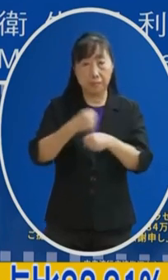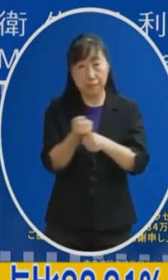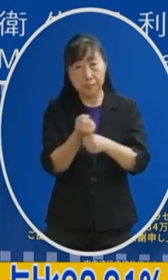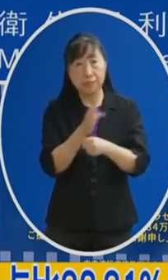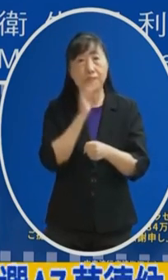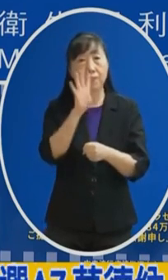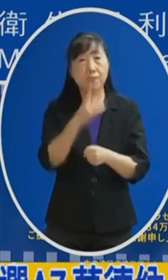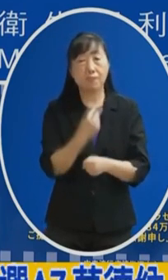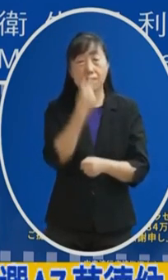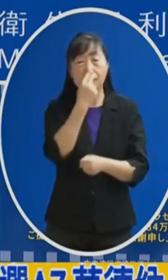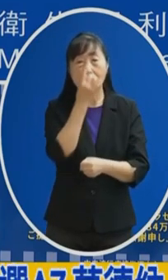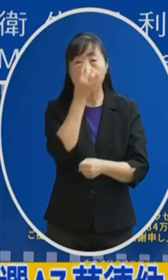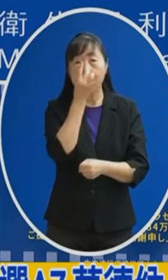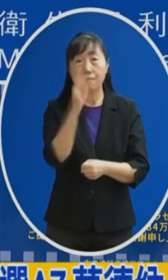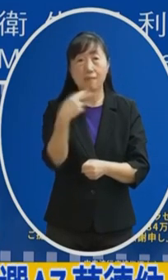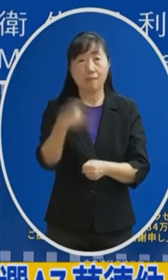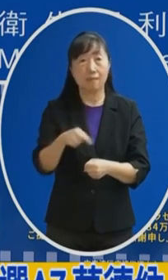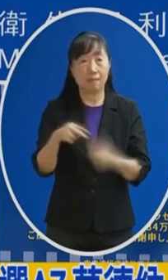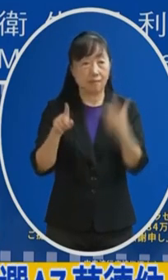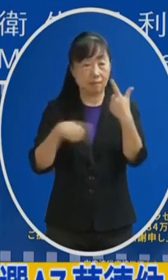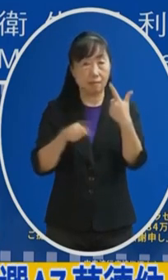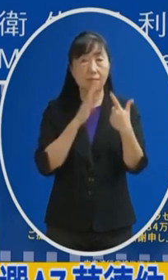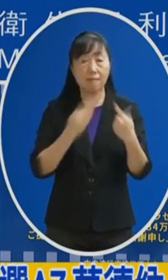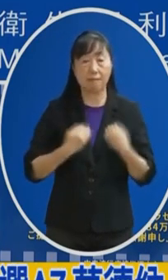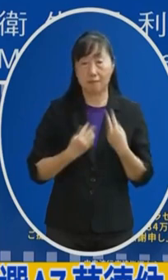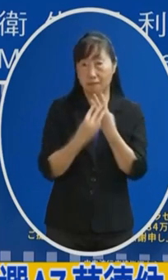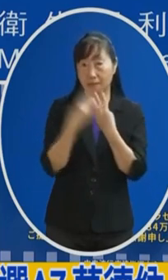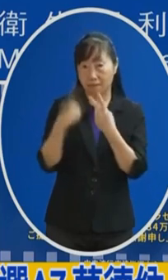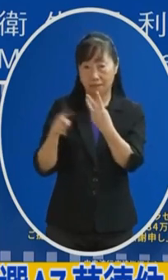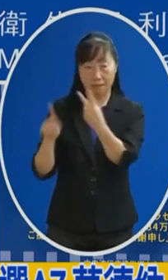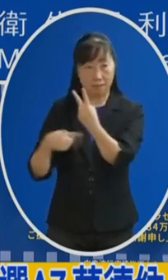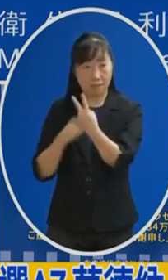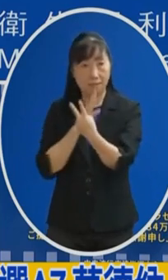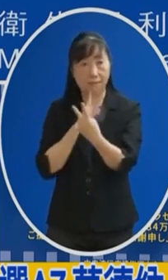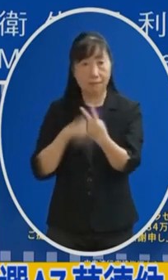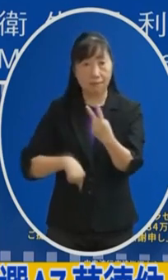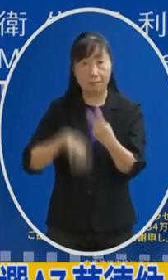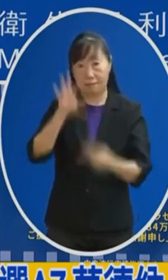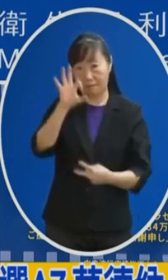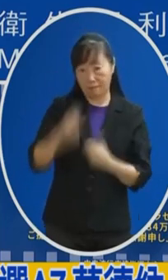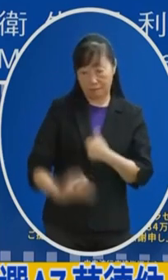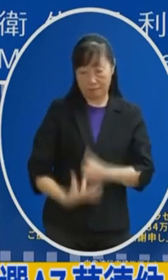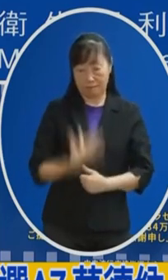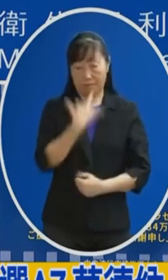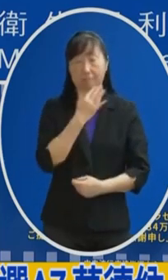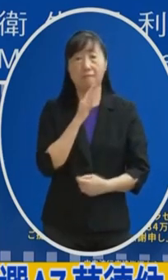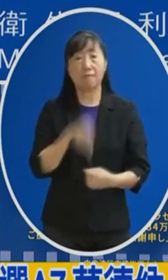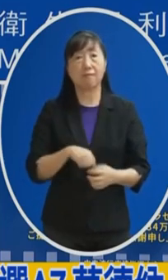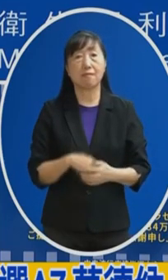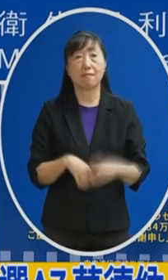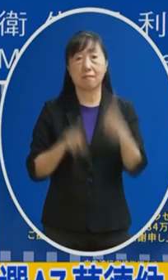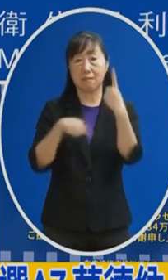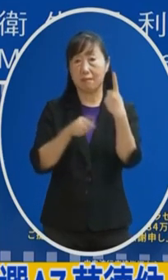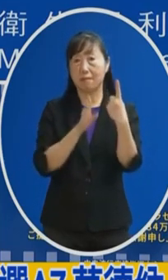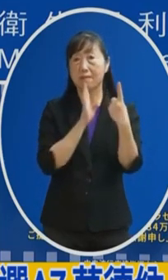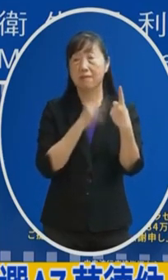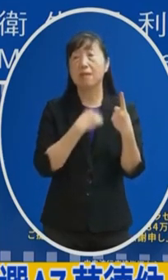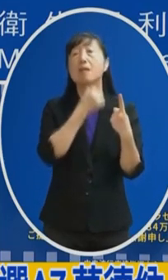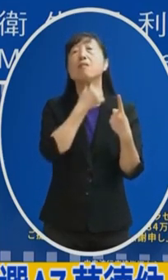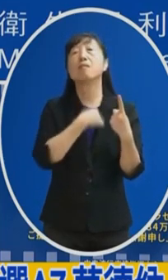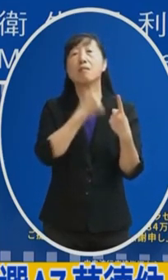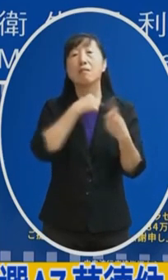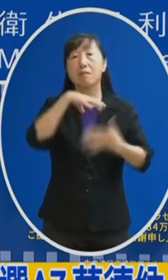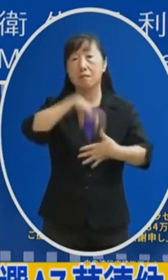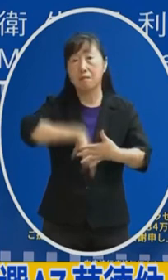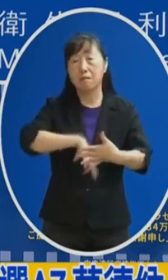塞，6例的疑似肺炎，2例的泌尿道感染，1例是气管内有